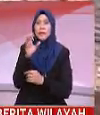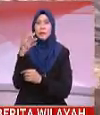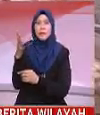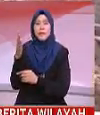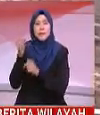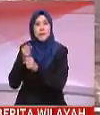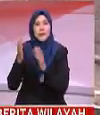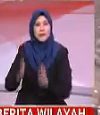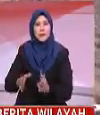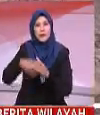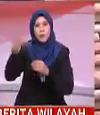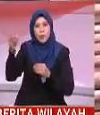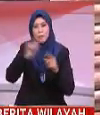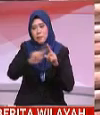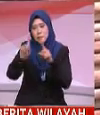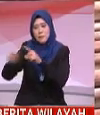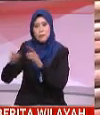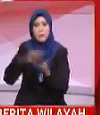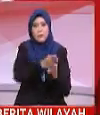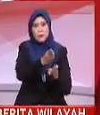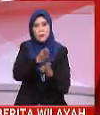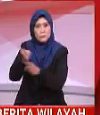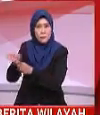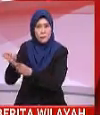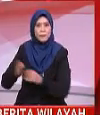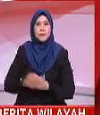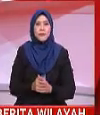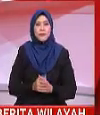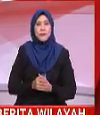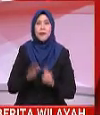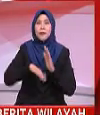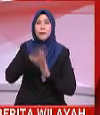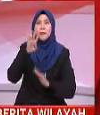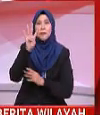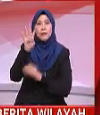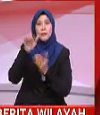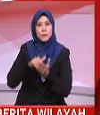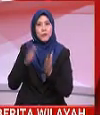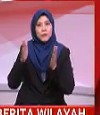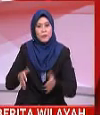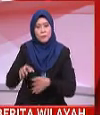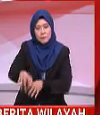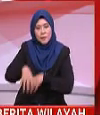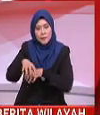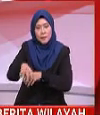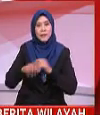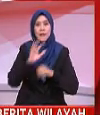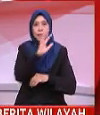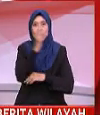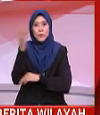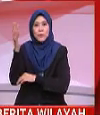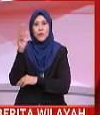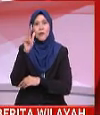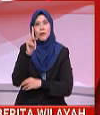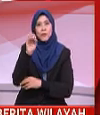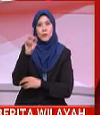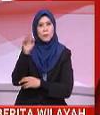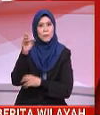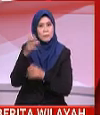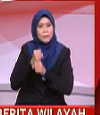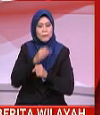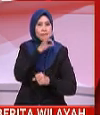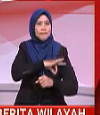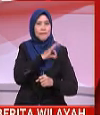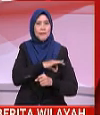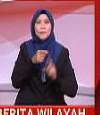115,157 pekerja asing pelbagai sektor. Lebih 4,000 petani dan pekebun koko seluruh negara telah mendapat manfaat